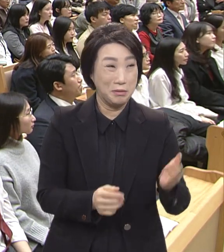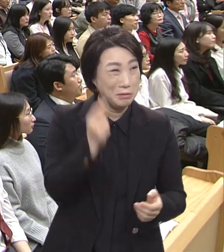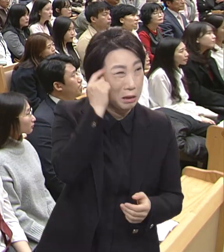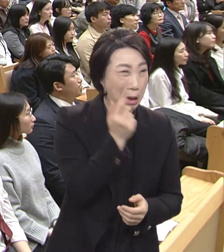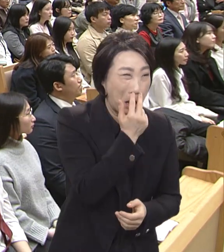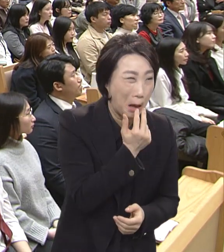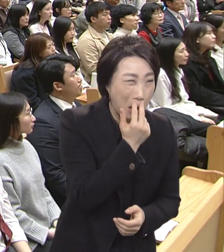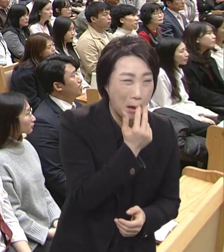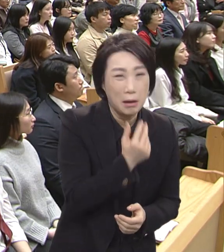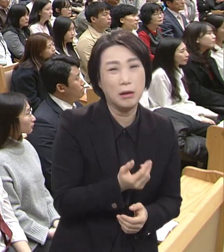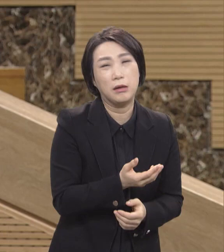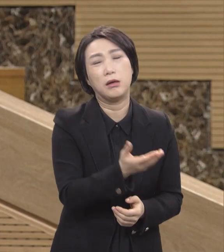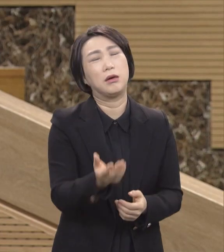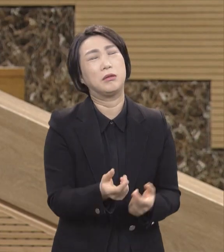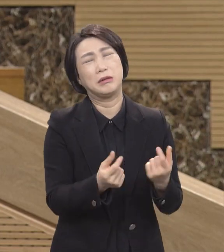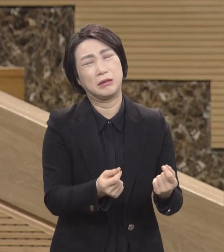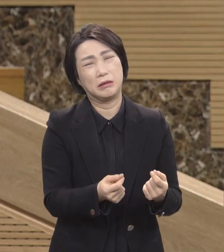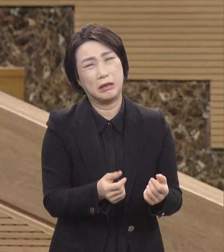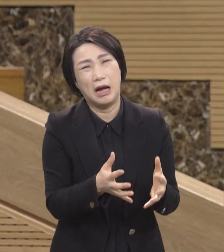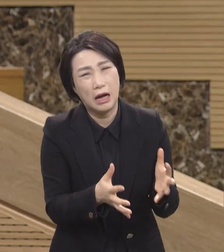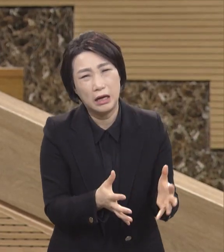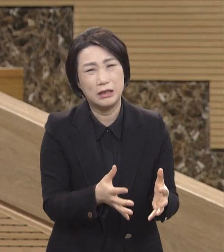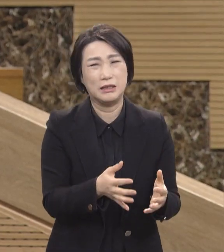철딱성이 없는 철부지처럼 하지 말고.